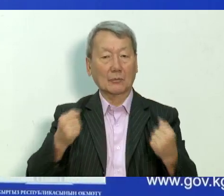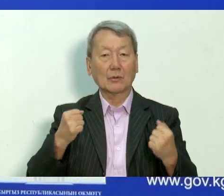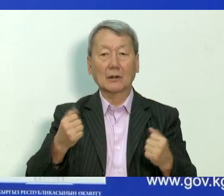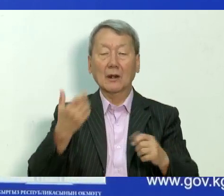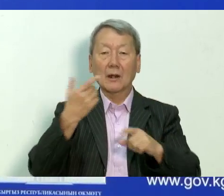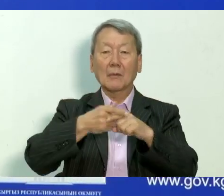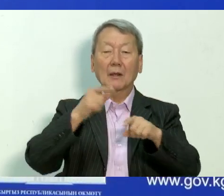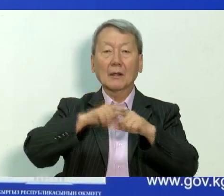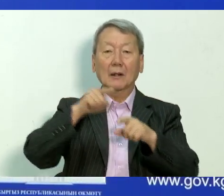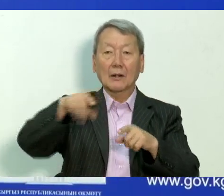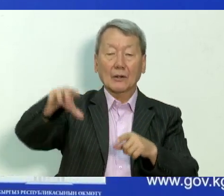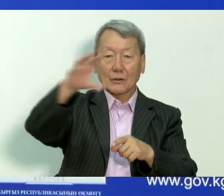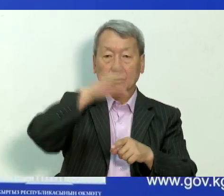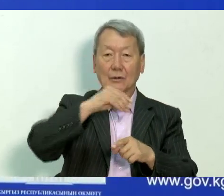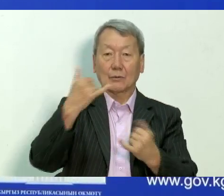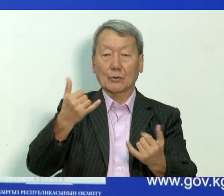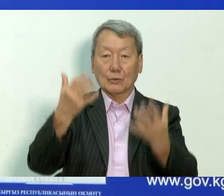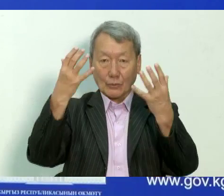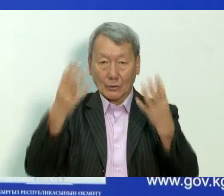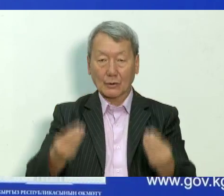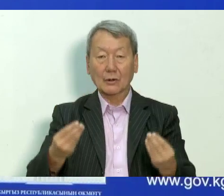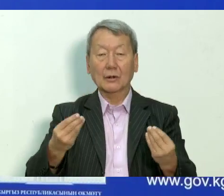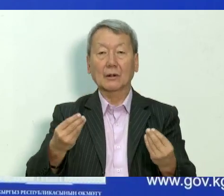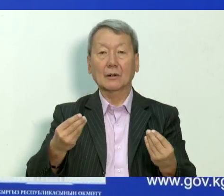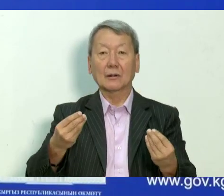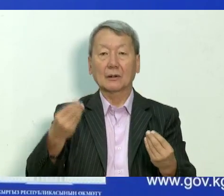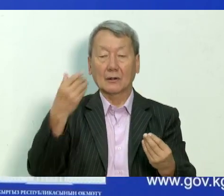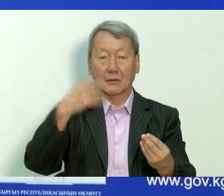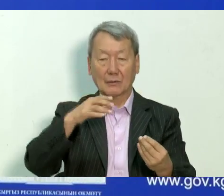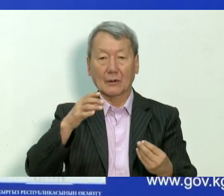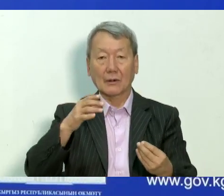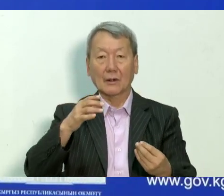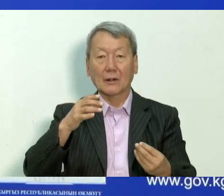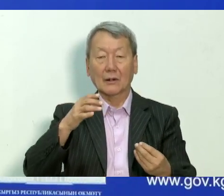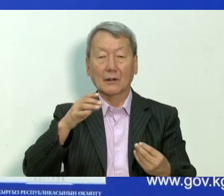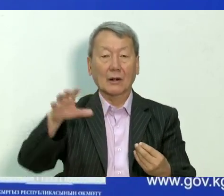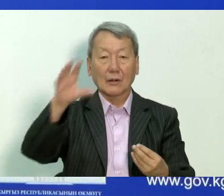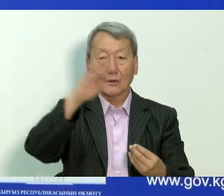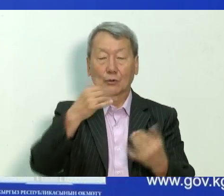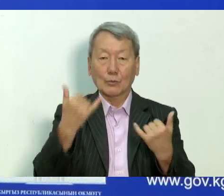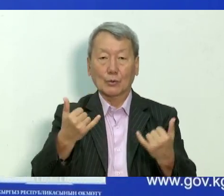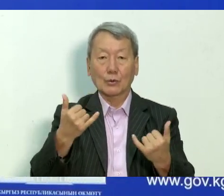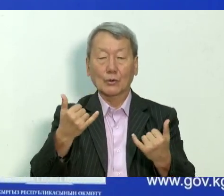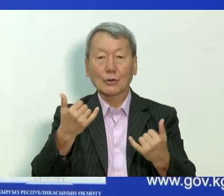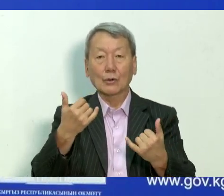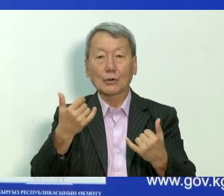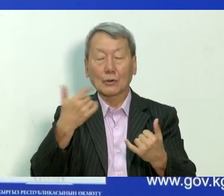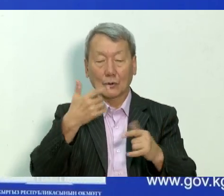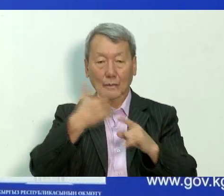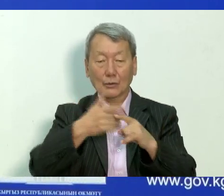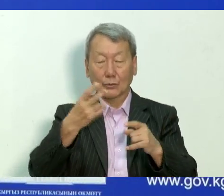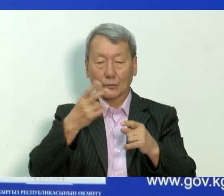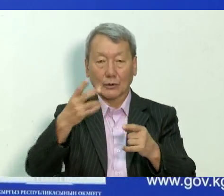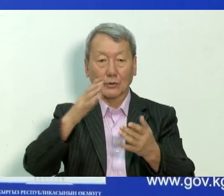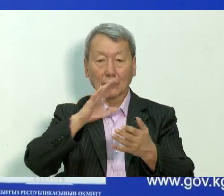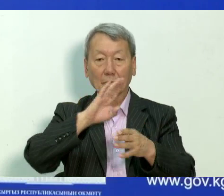Эпидемиологиялык кырдаал начарлашы мүмкүн экенин эске алуу менен ага карата даярдыкты күчөтүүнү камсыз кылуу